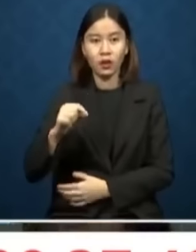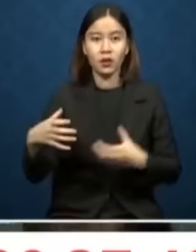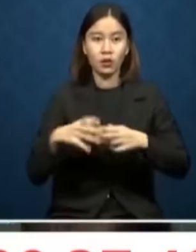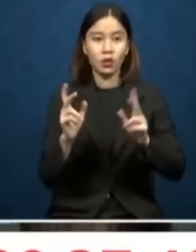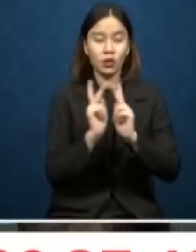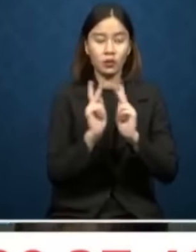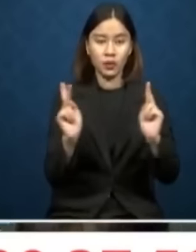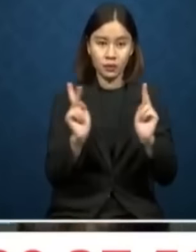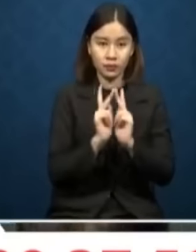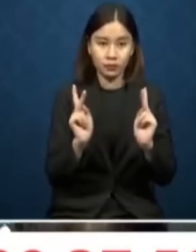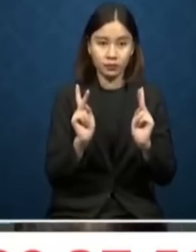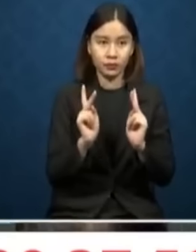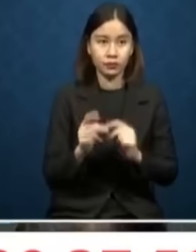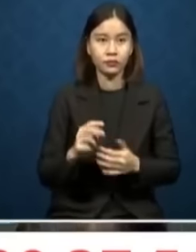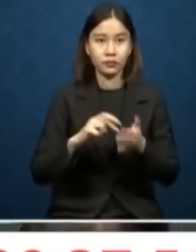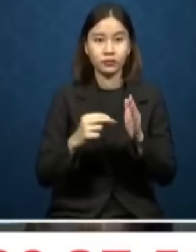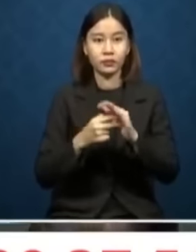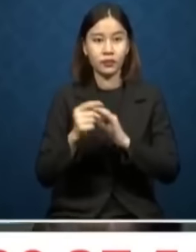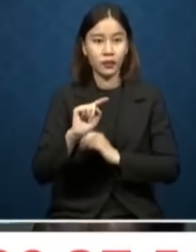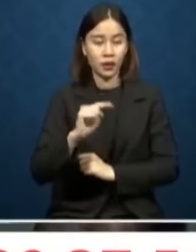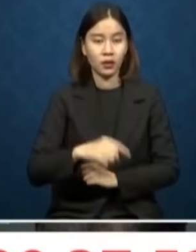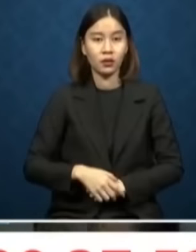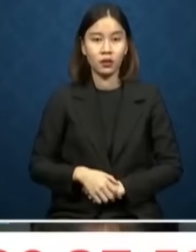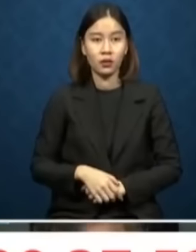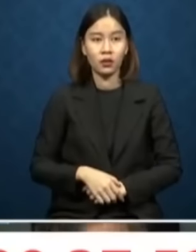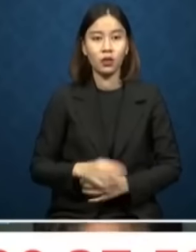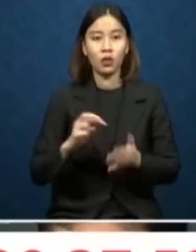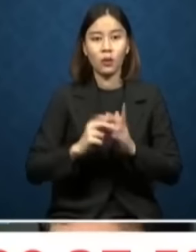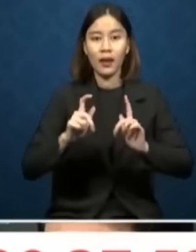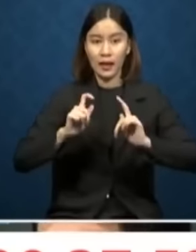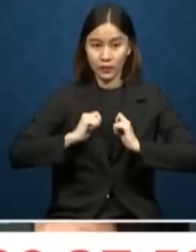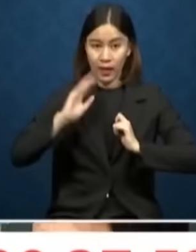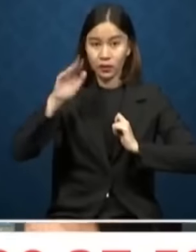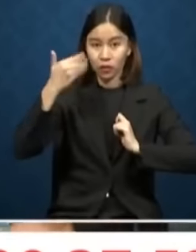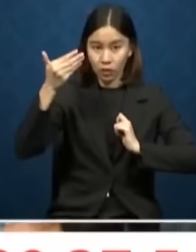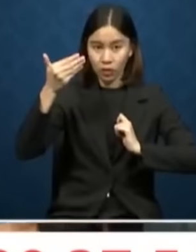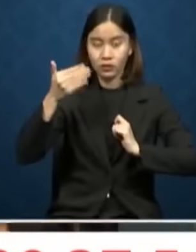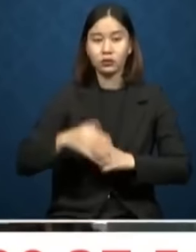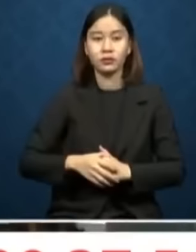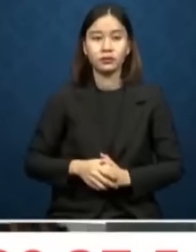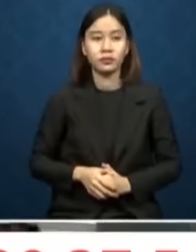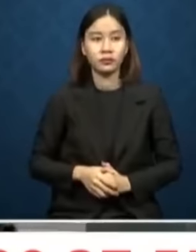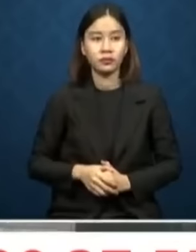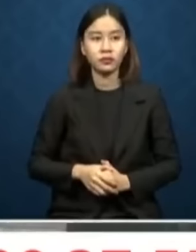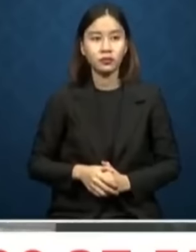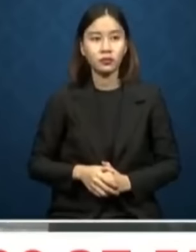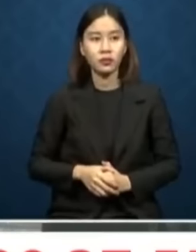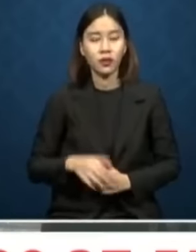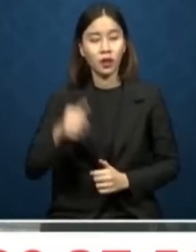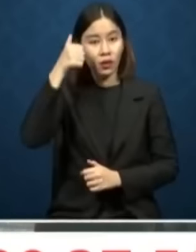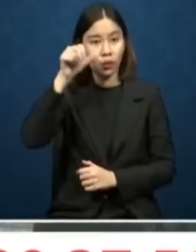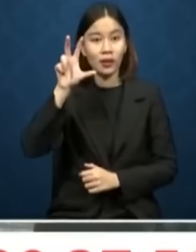การก็คือจะต้องได้รับอนุญาตนะครับ30